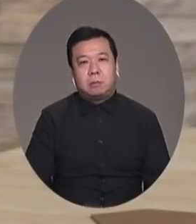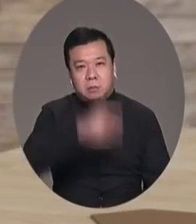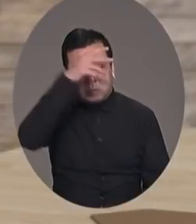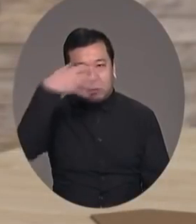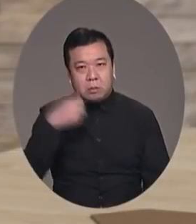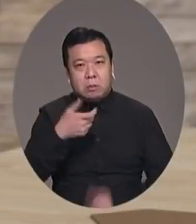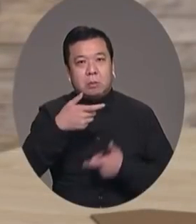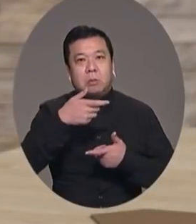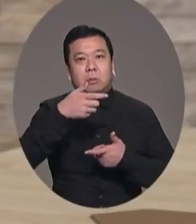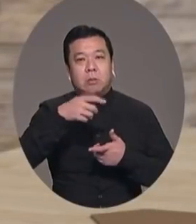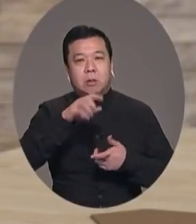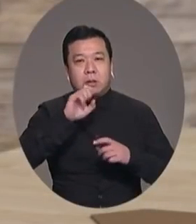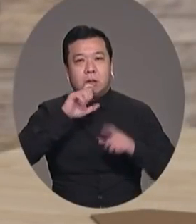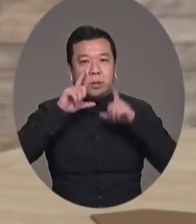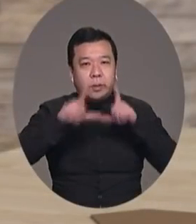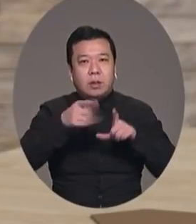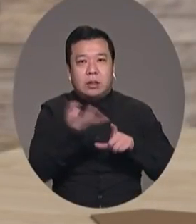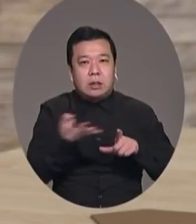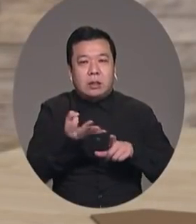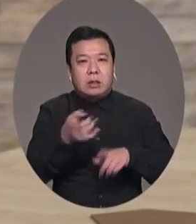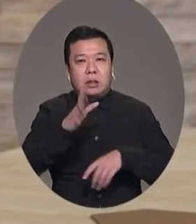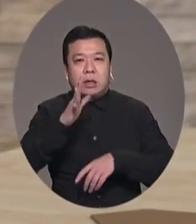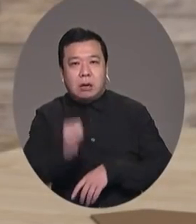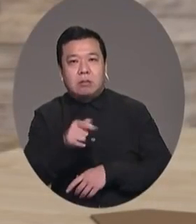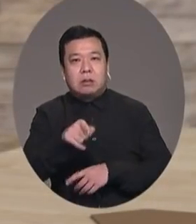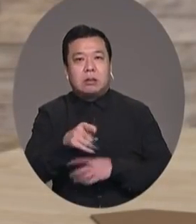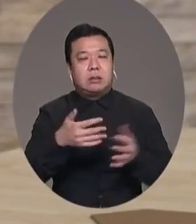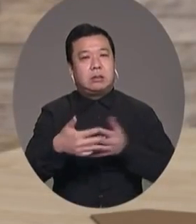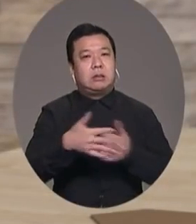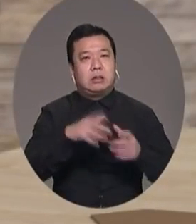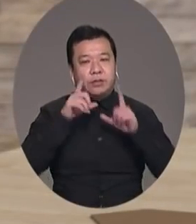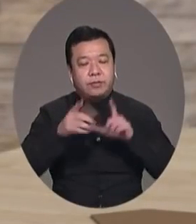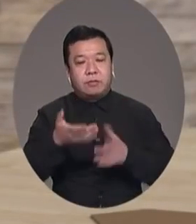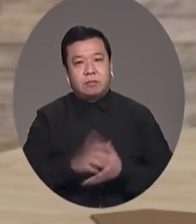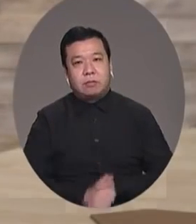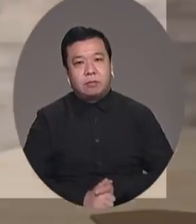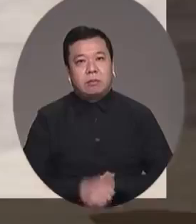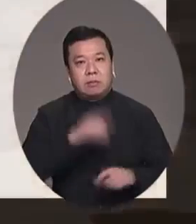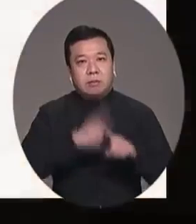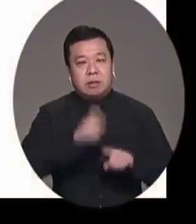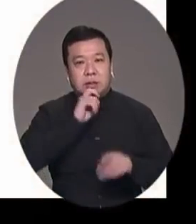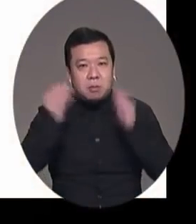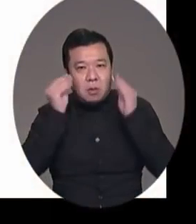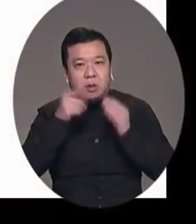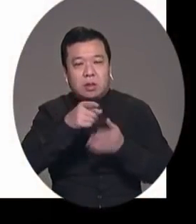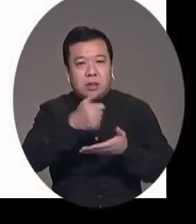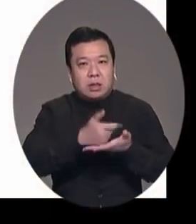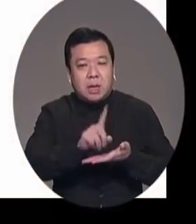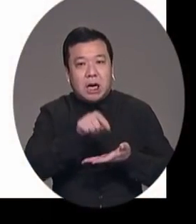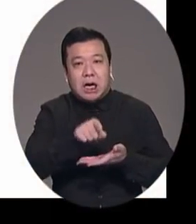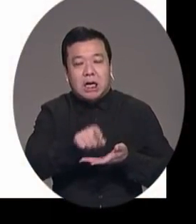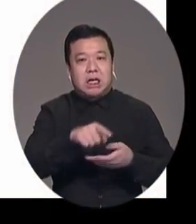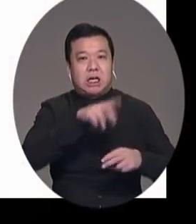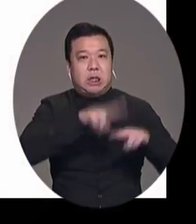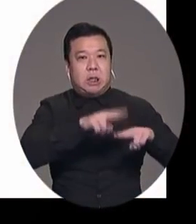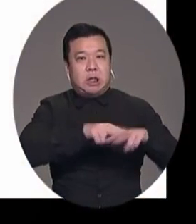政务司司长李家超亦都有回应三名官员违反限聚令的事件。咁對於有報道指宴請三